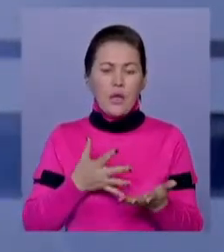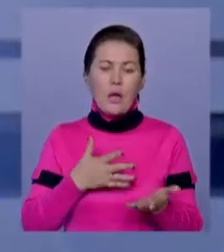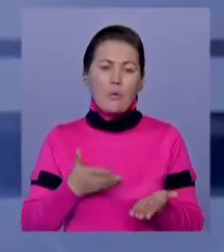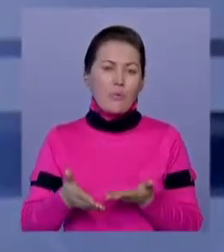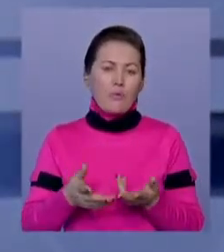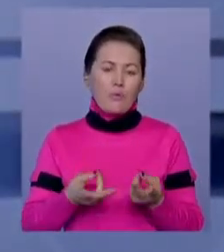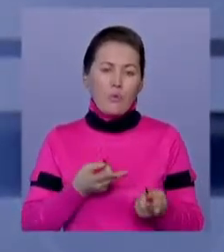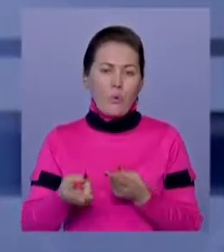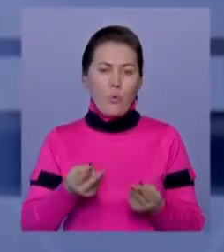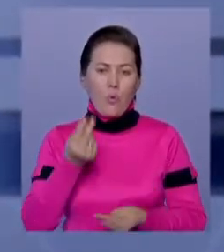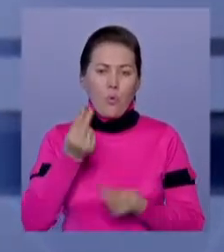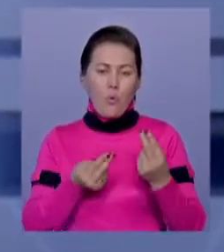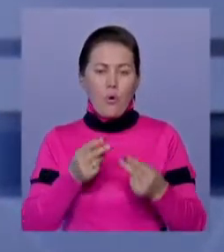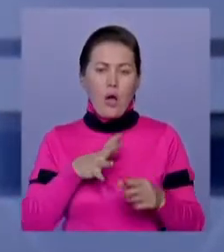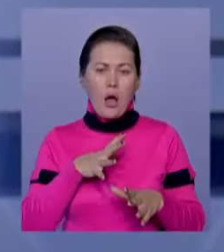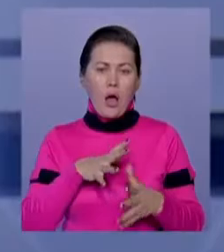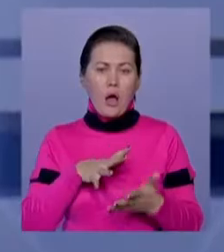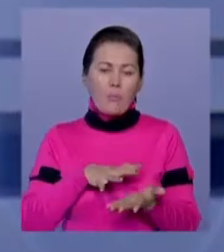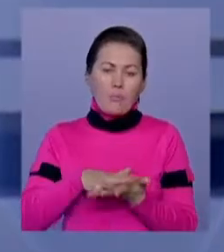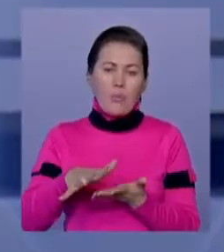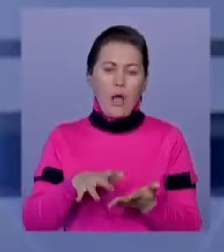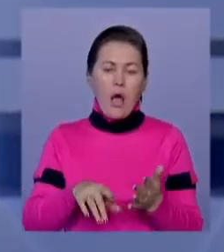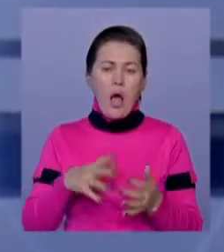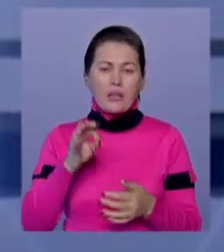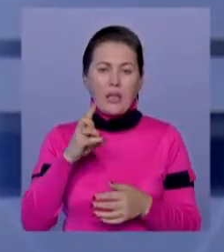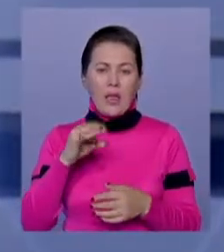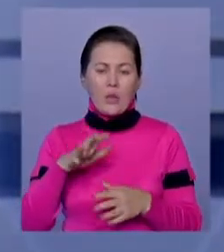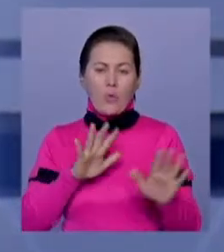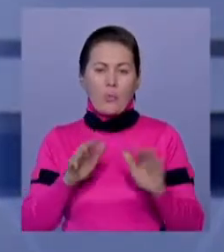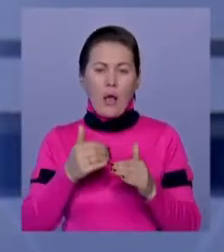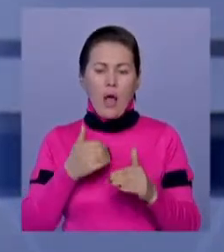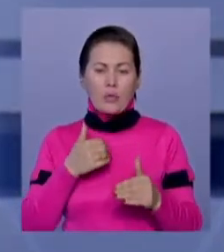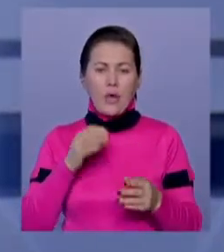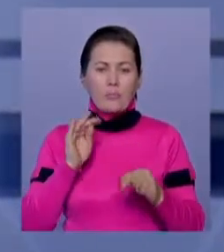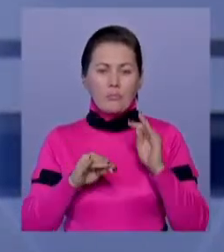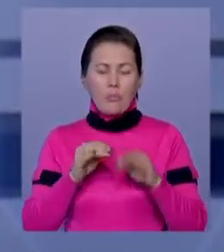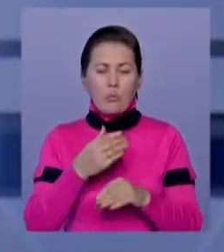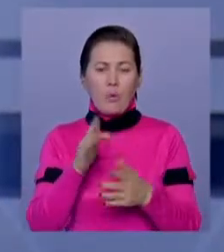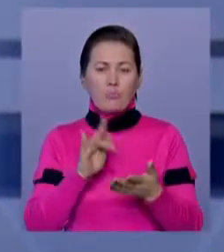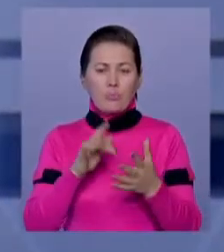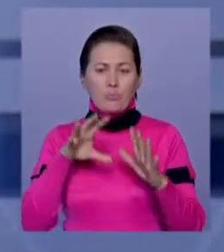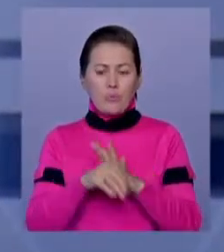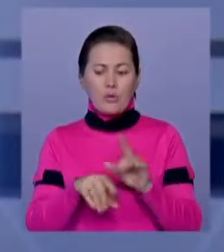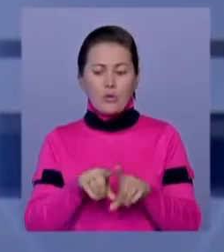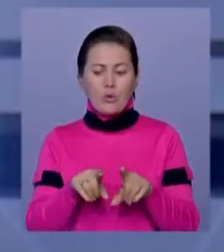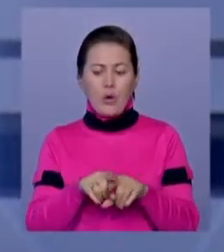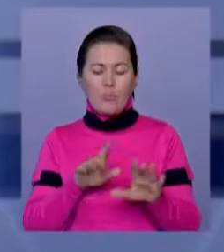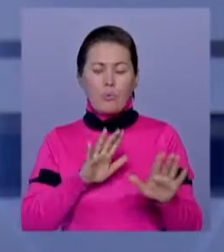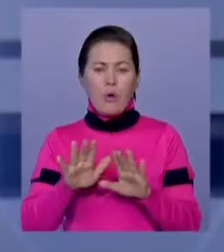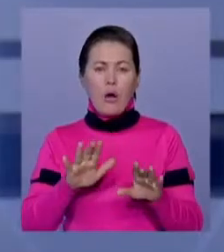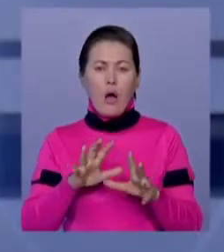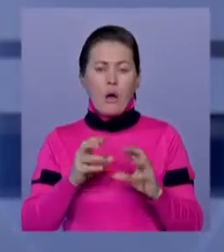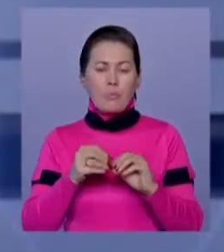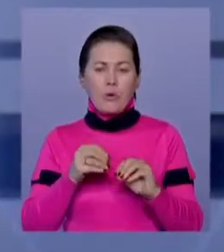ашылды. Ашық аспан астындағы алғашқы мұз айдын Атакент көрмесінің алдына жасалды. Бұл қала ішінде жасалатын мұз алаңдардың